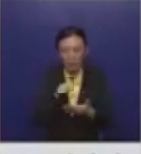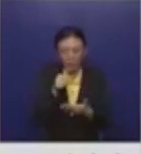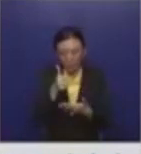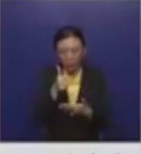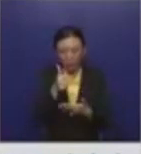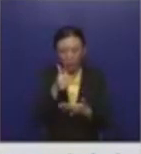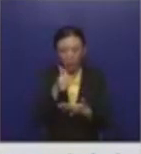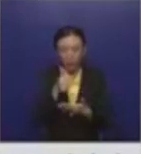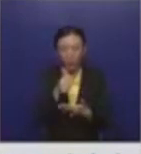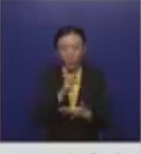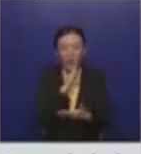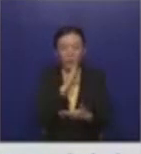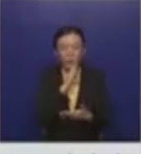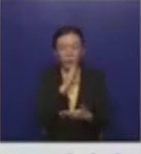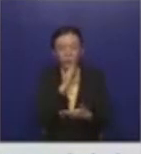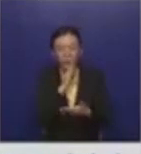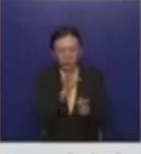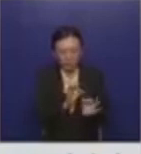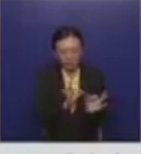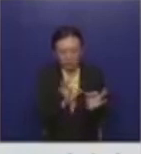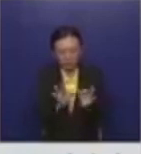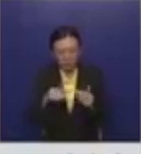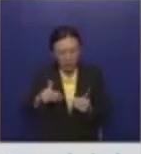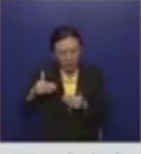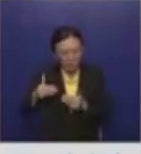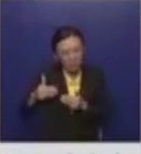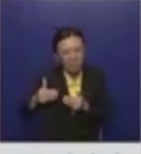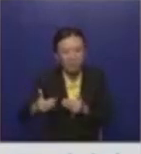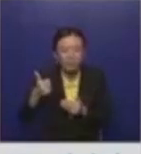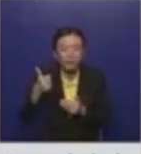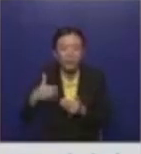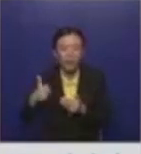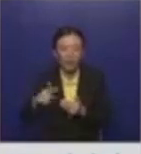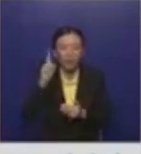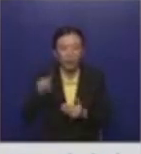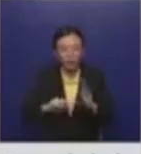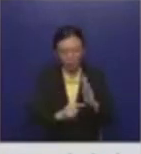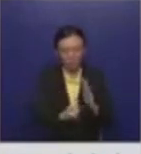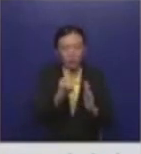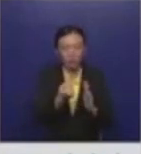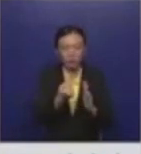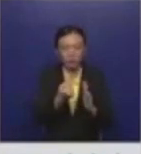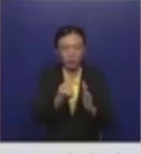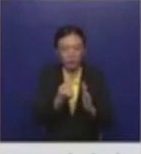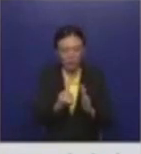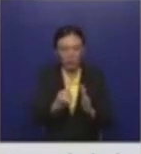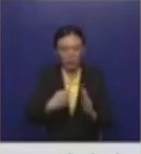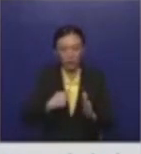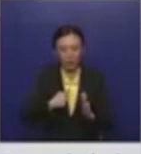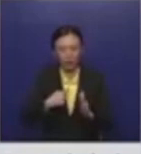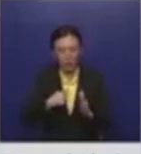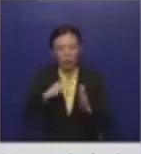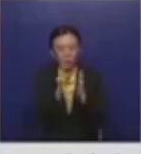ถ้าขยับไม่ได้ครับมันจำเป็นต้องเริ่มต้นมันจำเป็นต้องเริ่มต้นเราก็ยินดีครับว่ากฎหมายฉบับนี้ผ่าน